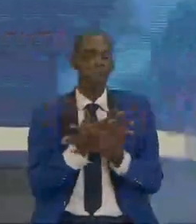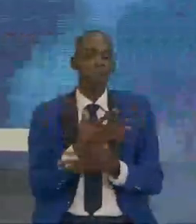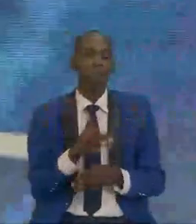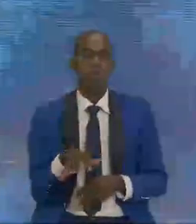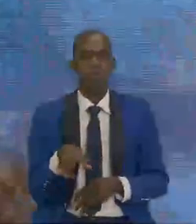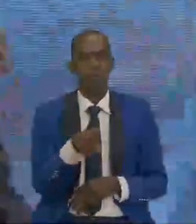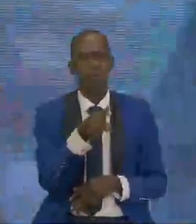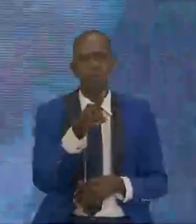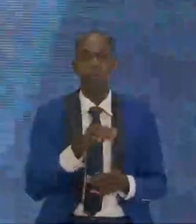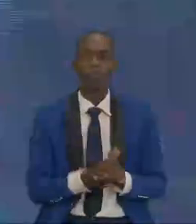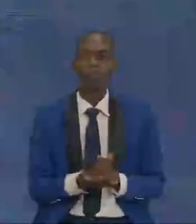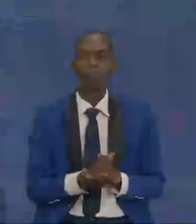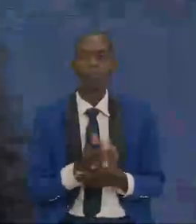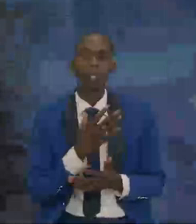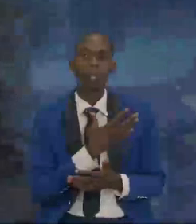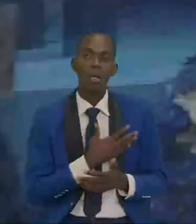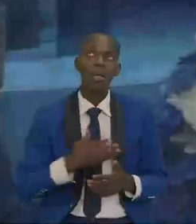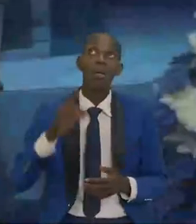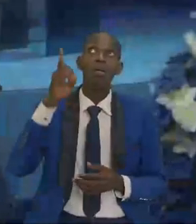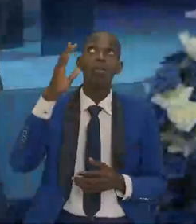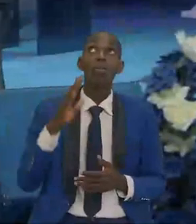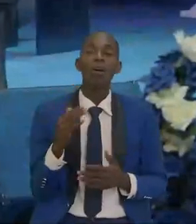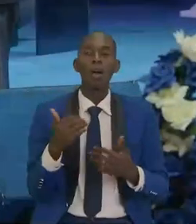dans l'heure, mais parce que tu as peur d'eux.